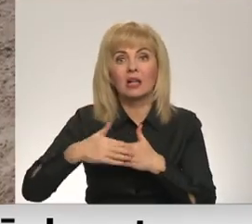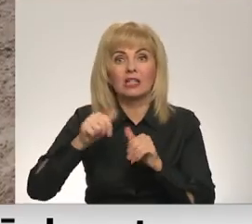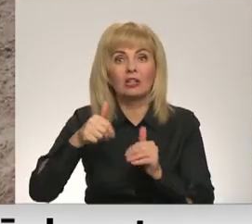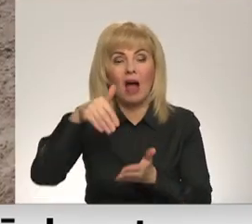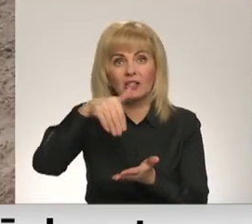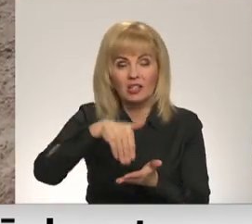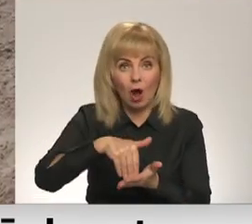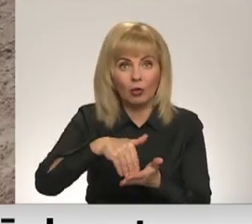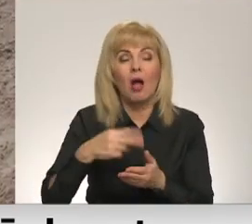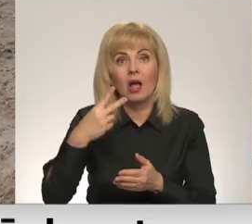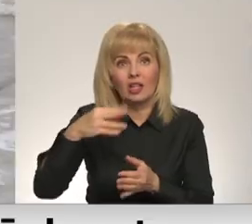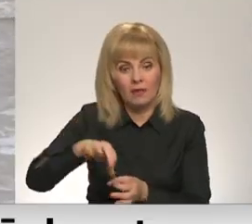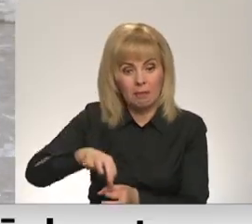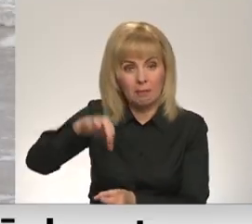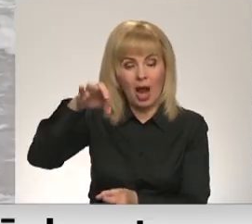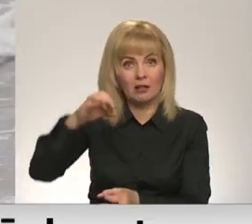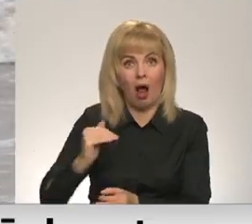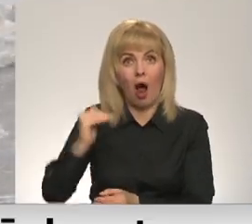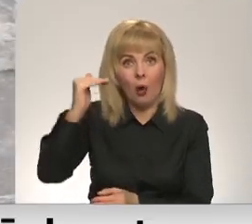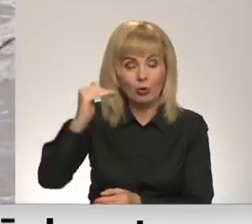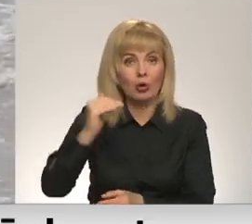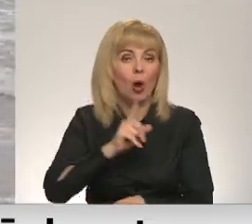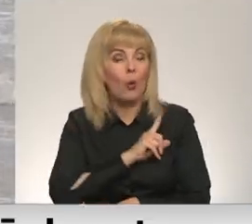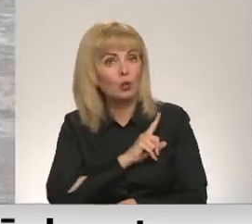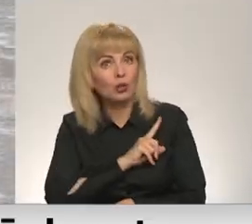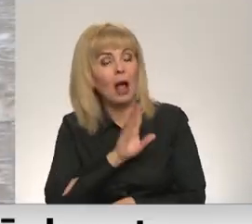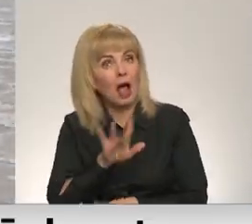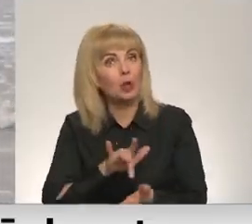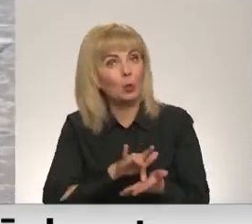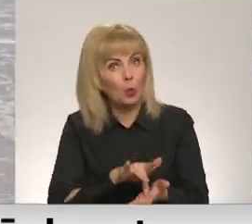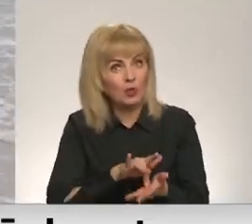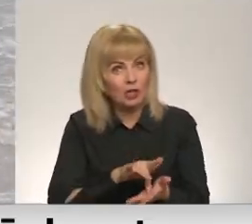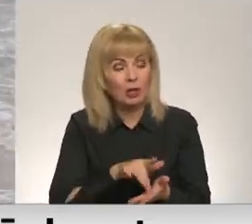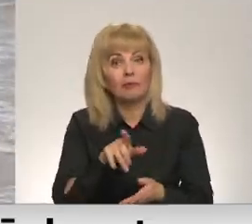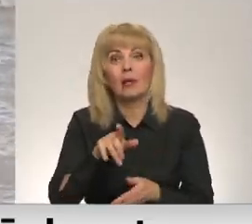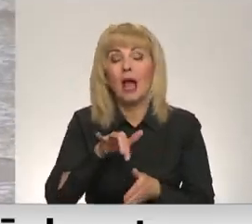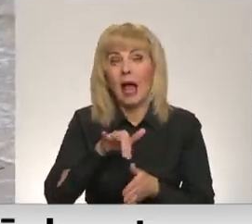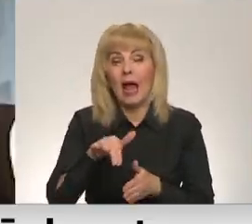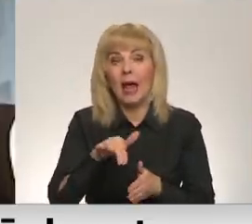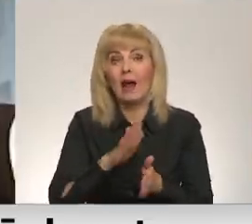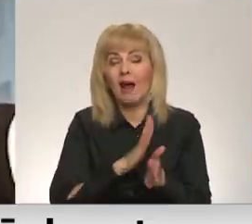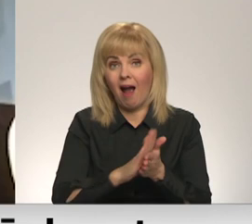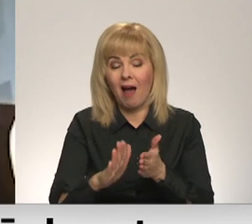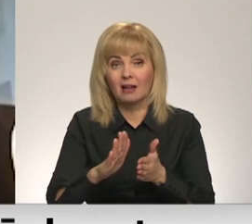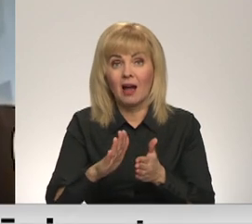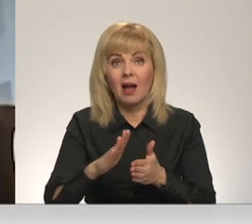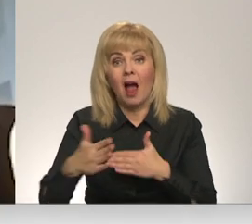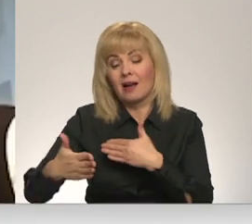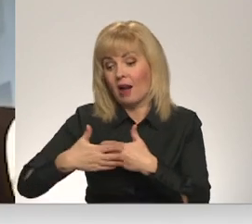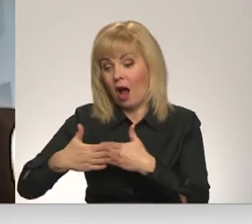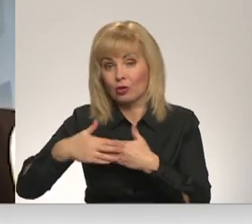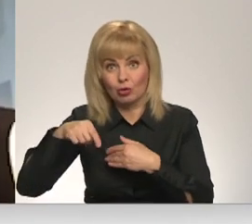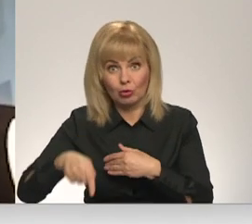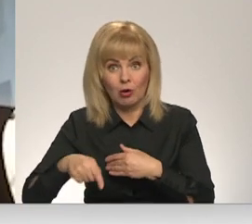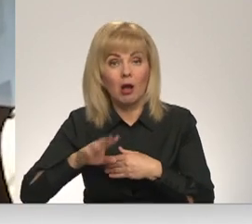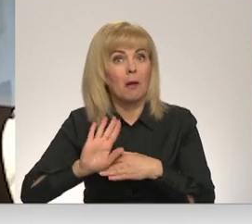kas sasniedz pat 2 metru augstumu. Tas liek uzmanīgiem būt arī turistiem. Ja tu ej ar to pašu krastu, var būt moments,